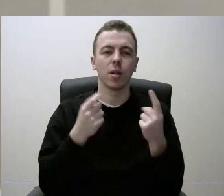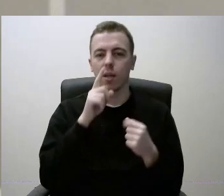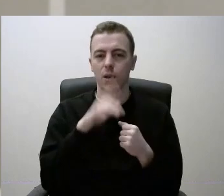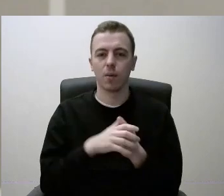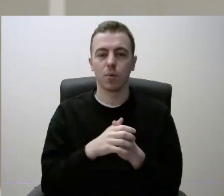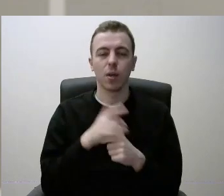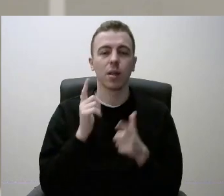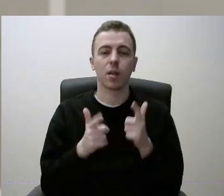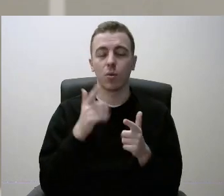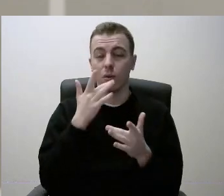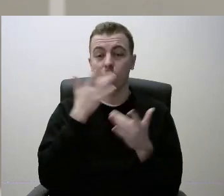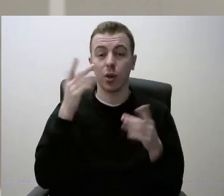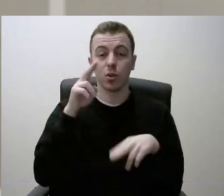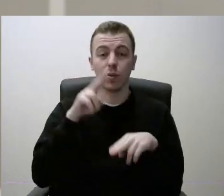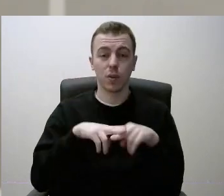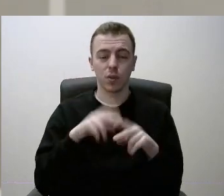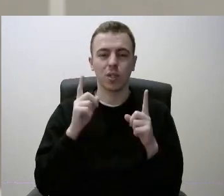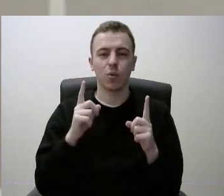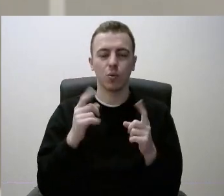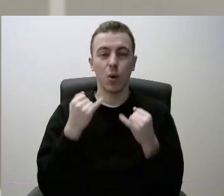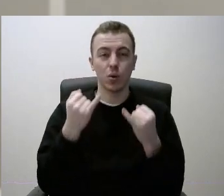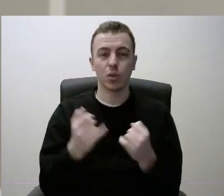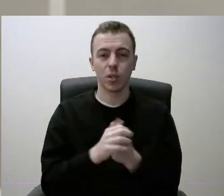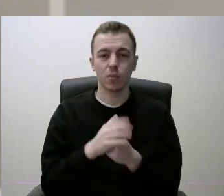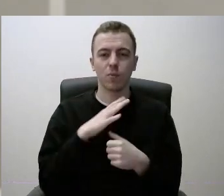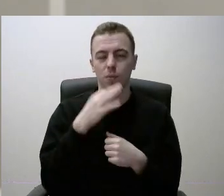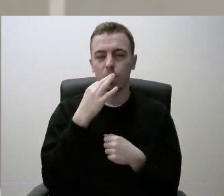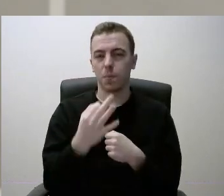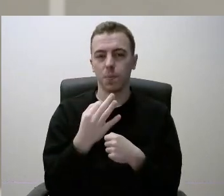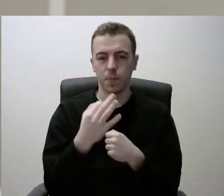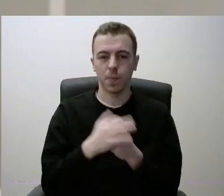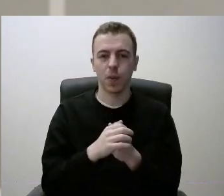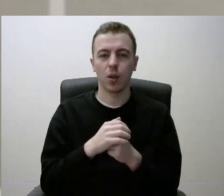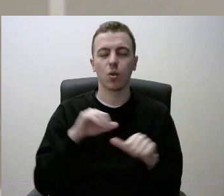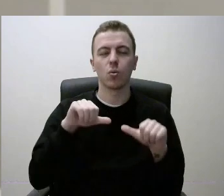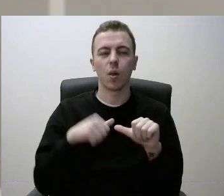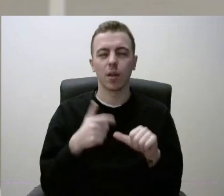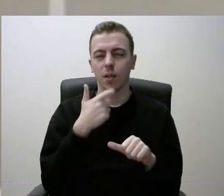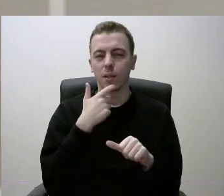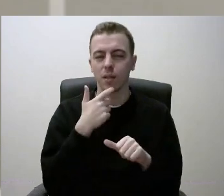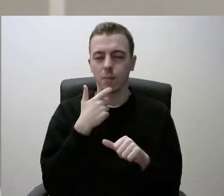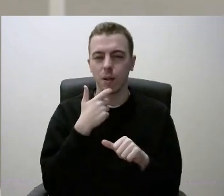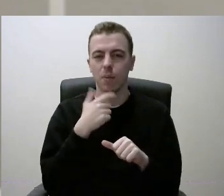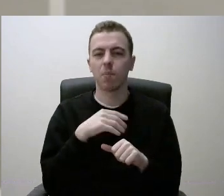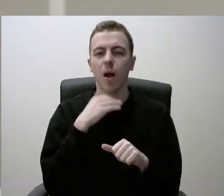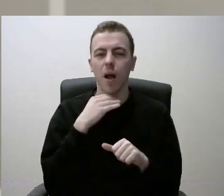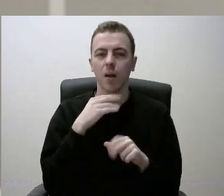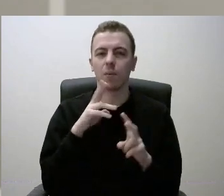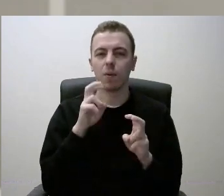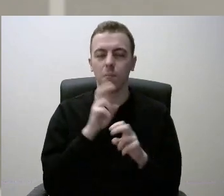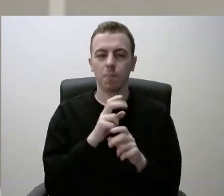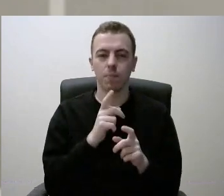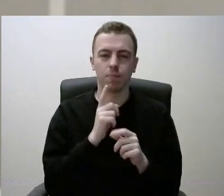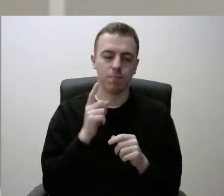kad viešose vietose saugumo užtikrinimas, tai be abejo, kaip ir buvo minėta. Tai nuolatinis stebėjimas, pakankamas patruliavimas ir be